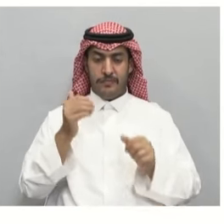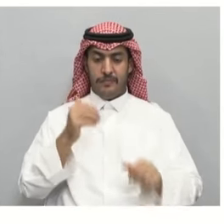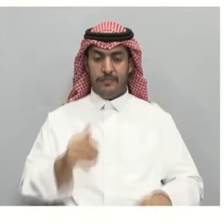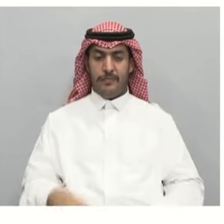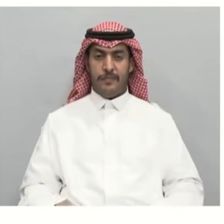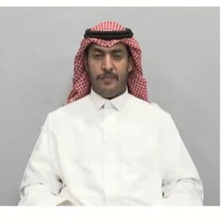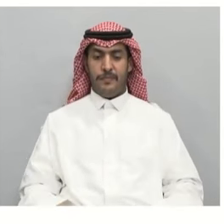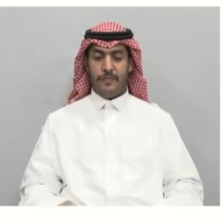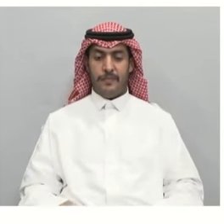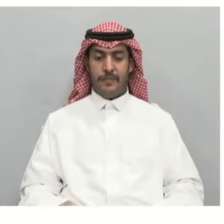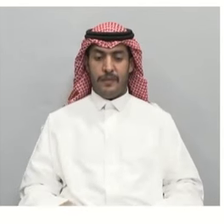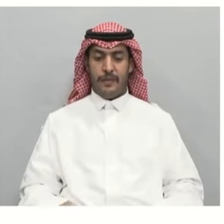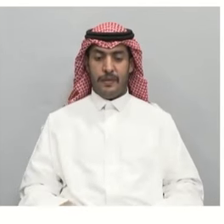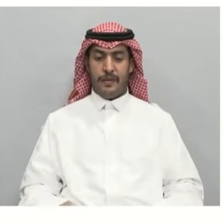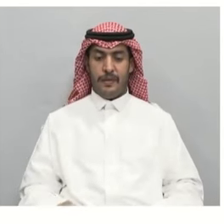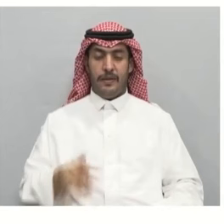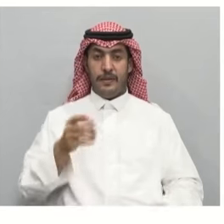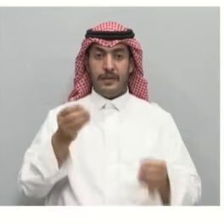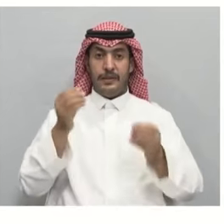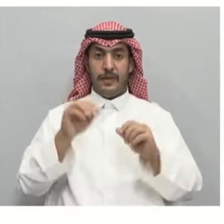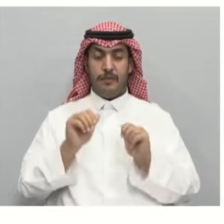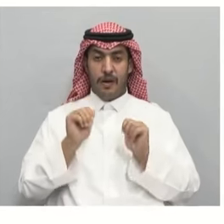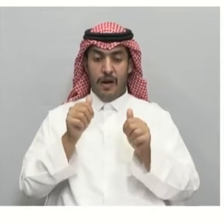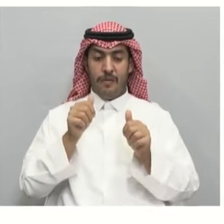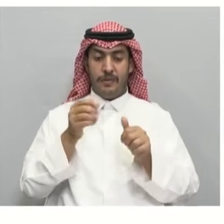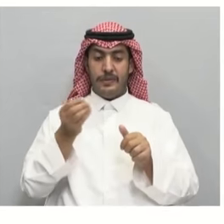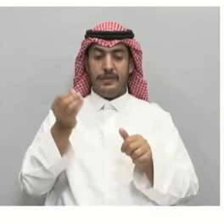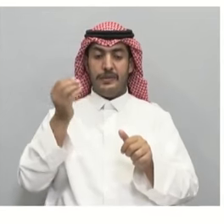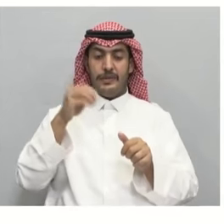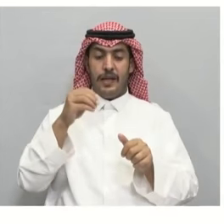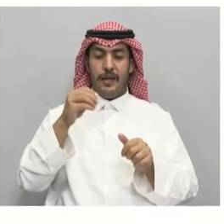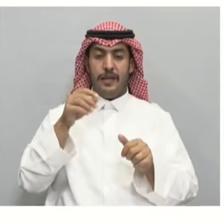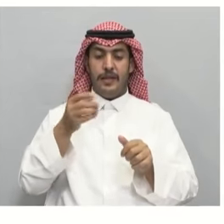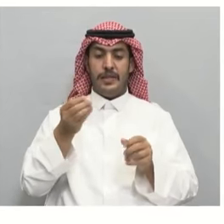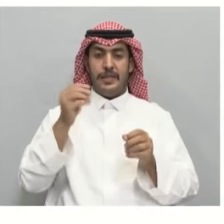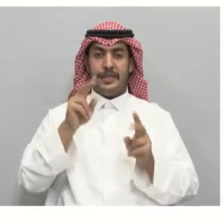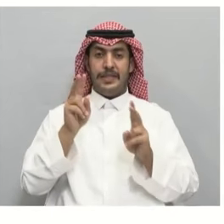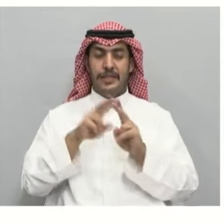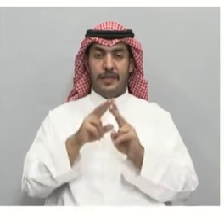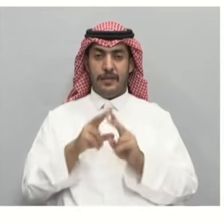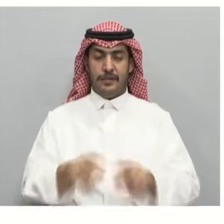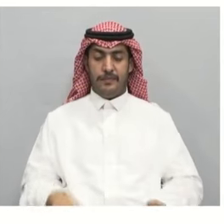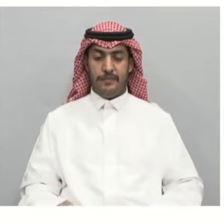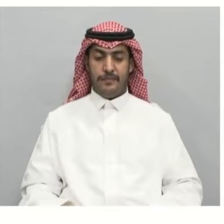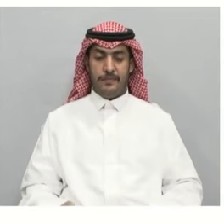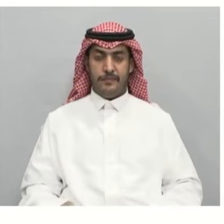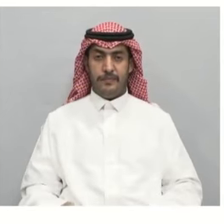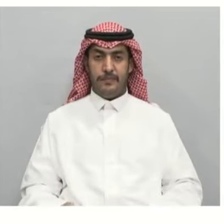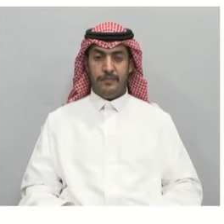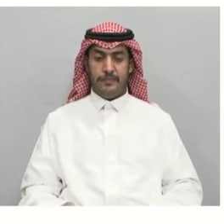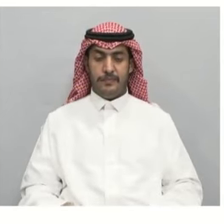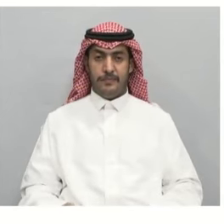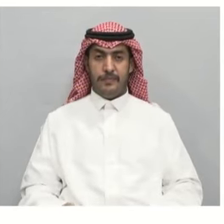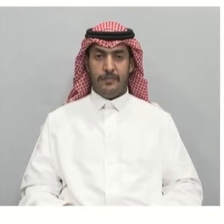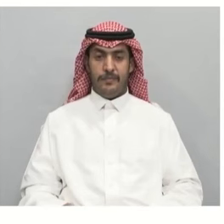المقاومه فاذا زادت الم مقاومه اي زادت مقاومه هذا السلك اي كانت انابيب توصيل الماء